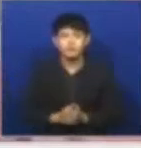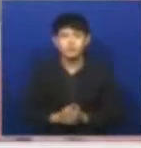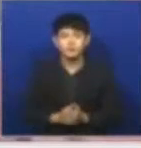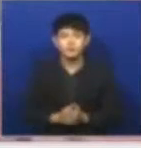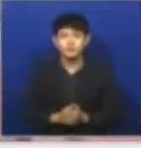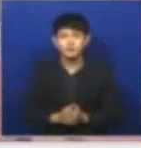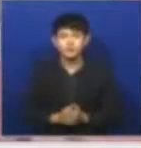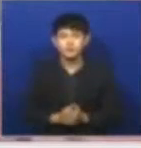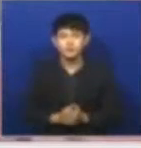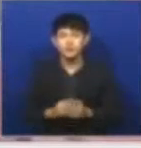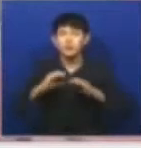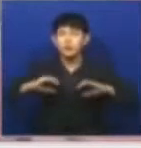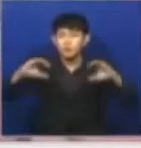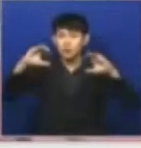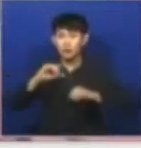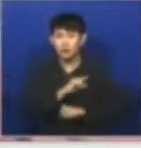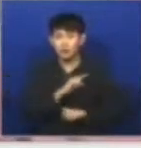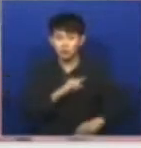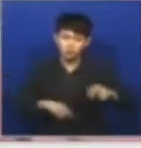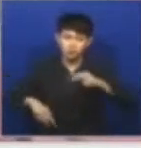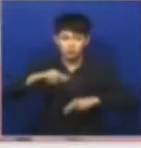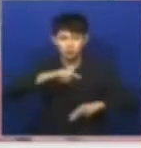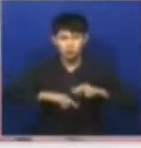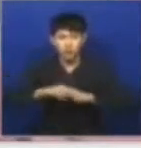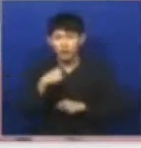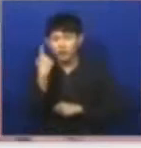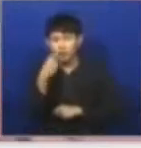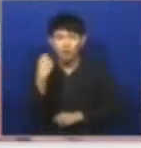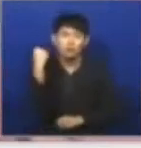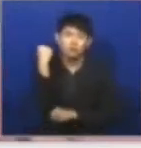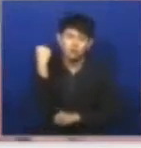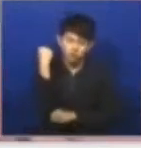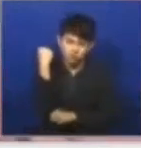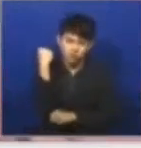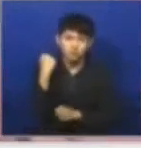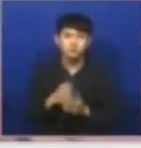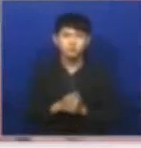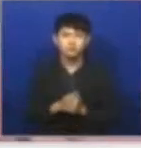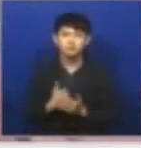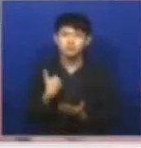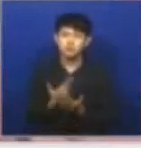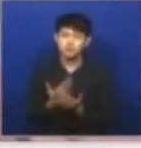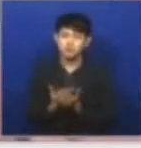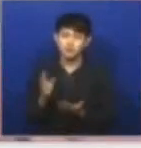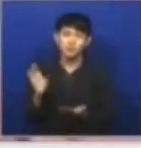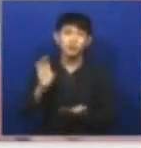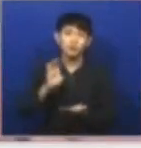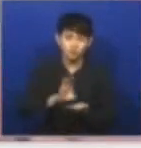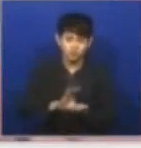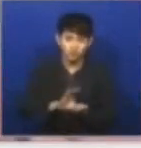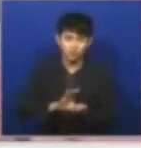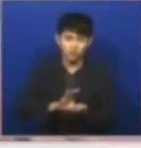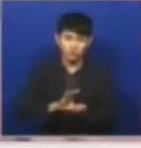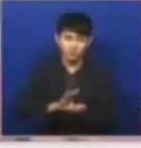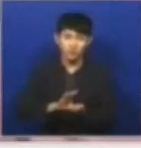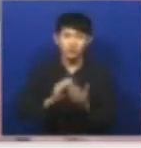ารัฐต้องดูแลให้การศึกษากับผู้ขาดแคลนรัฐต้องจัดกองทุนเพื่อให้